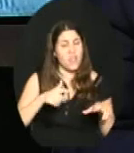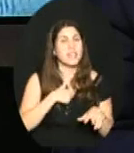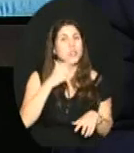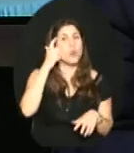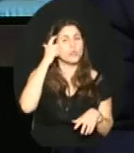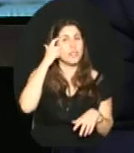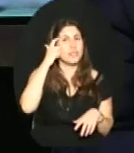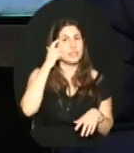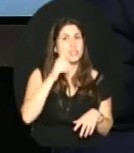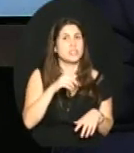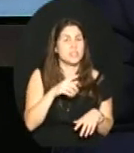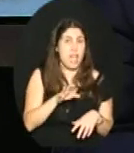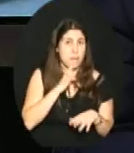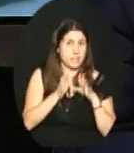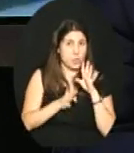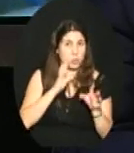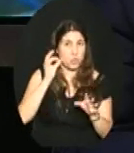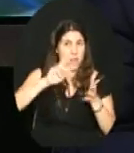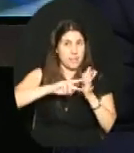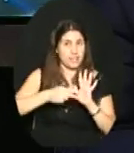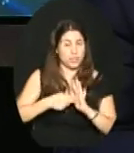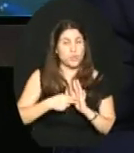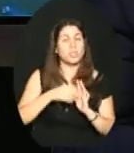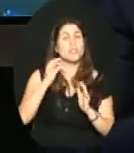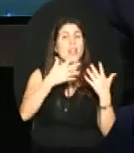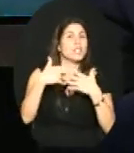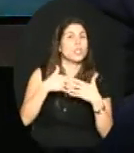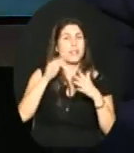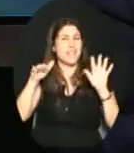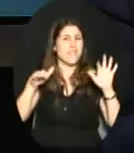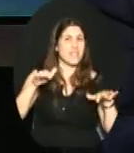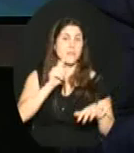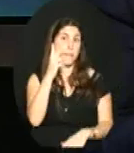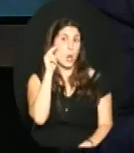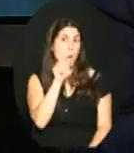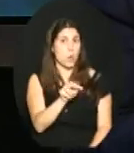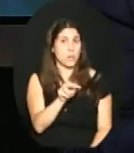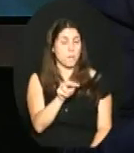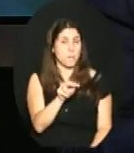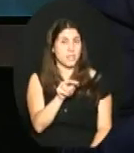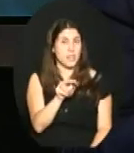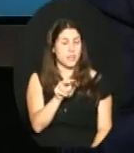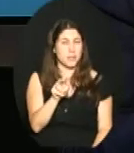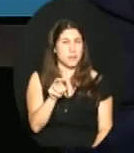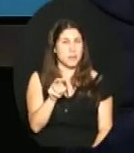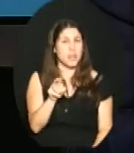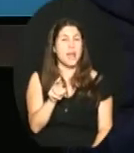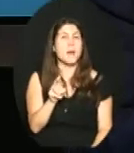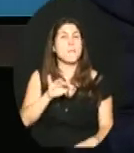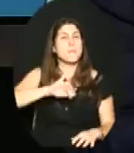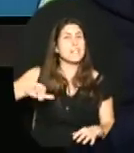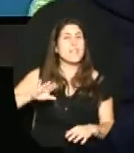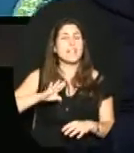חושב שהבעייתיות של המדיניות דו-ראשי של ארצות הברית זה שהם רואים בנפרד, את הבעיה